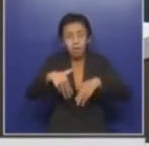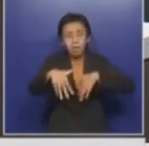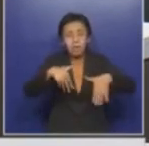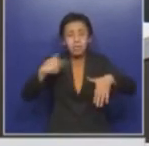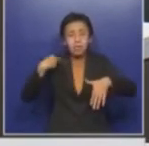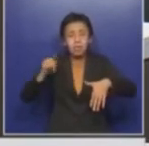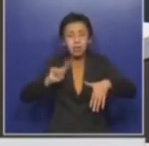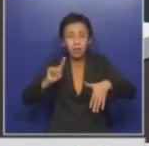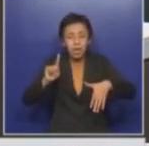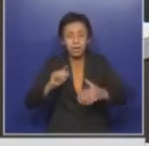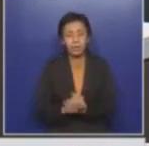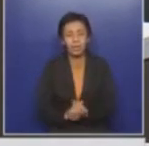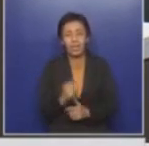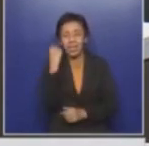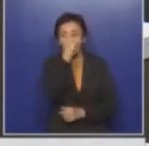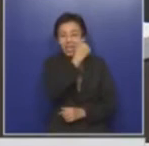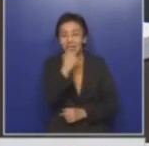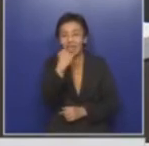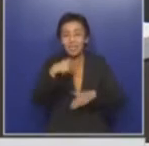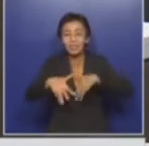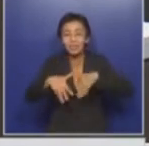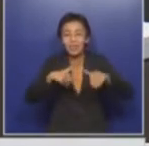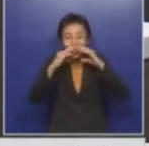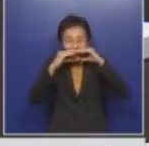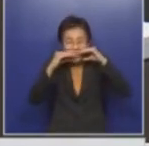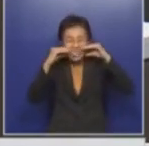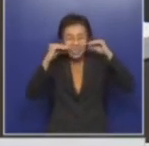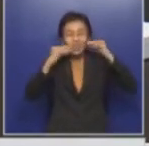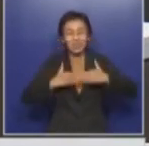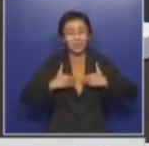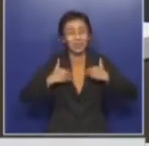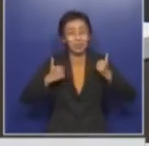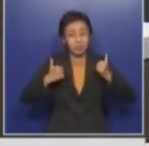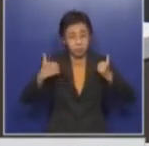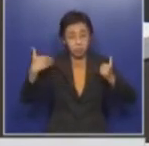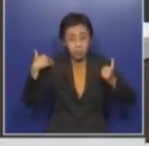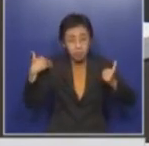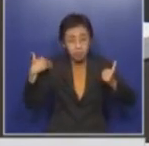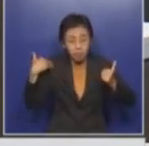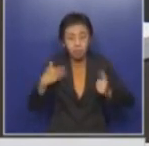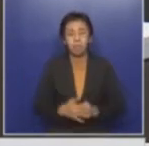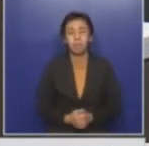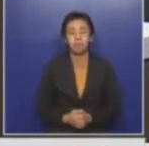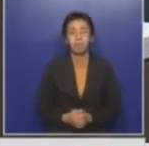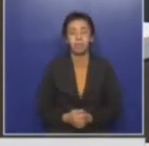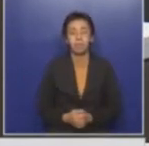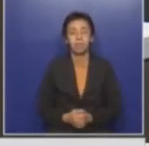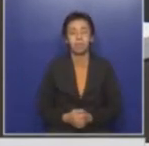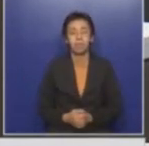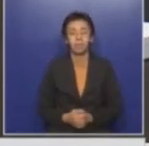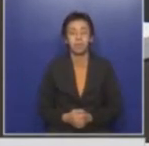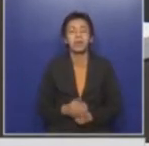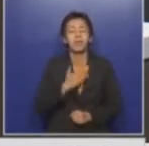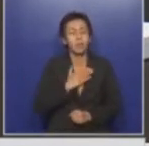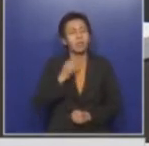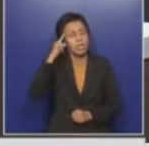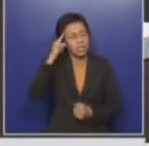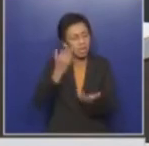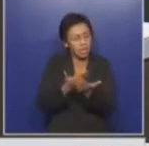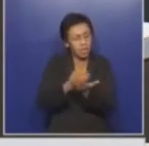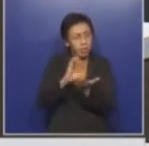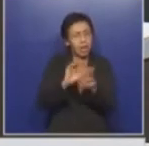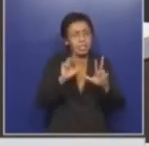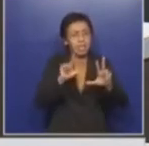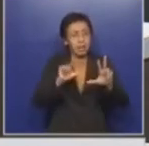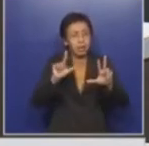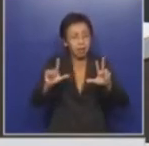แววตาและสีหน้าที่มีรอยยิ้มของประชาชนหรือไม่จากการใช้เงินเป็นล้านล้านของรัฐบาลครับท่านประธานตรงนี้เป็นสิ่งที่เราต้องการ